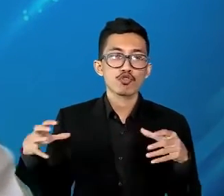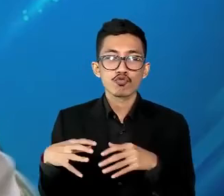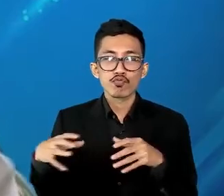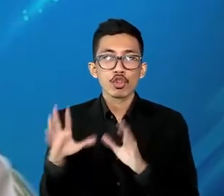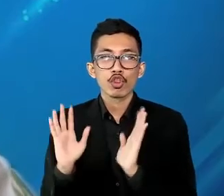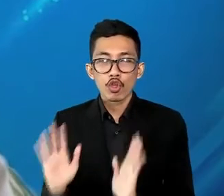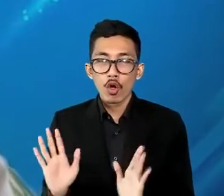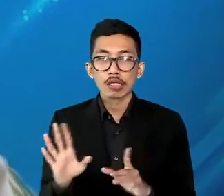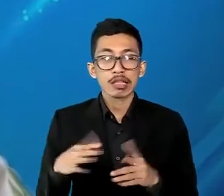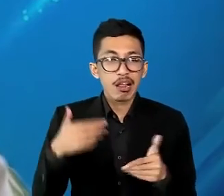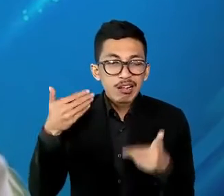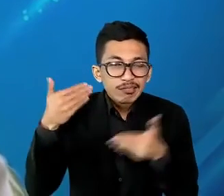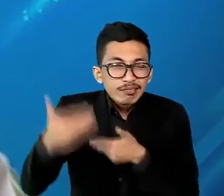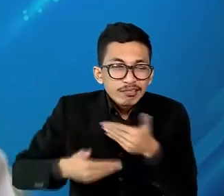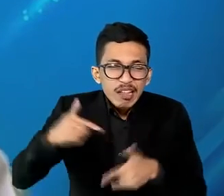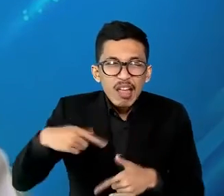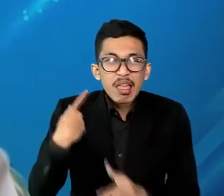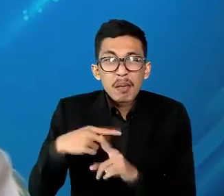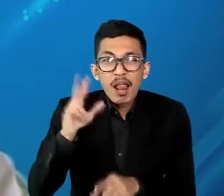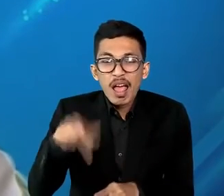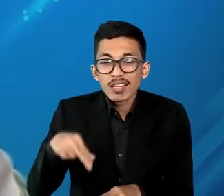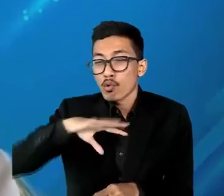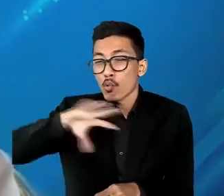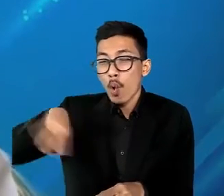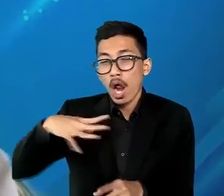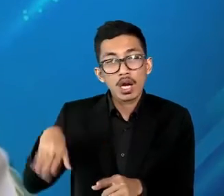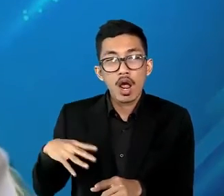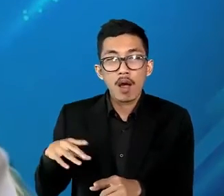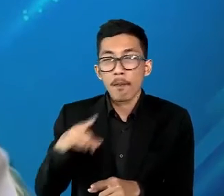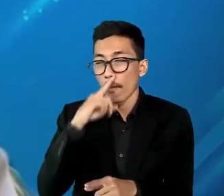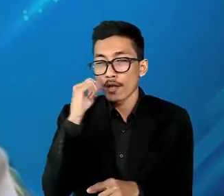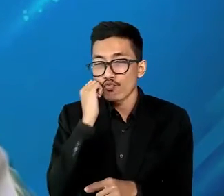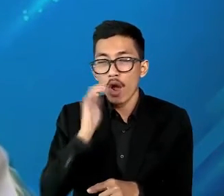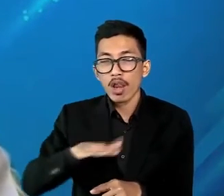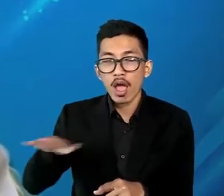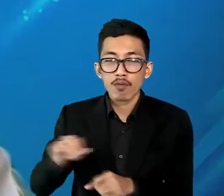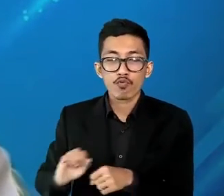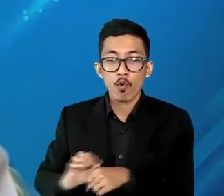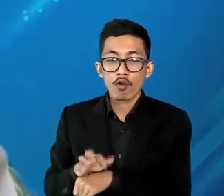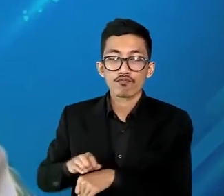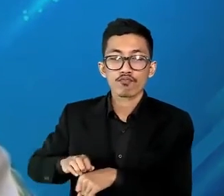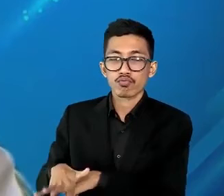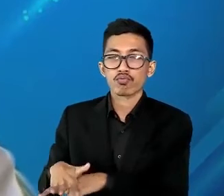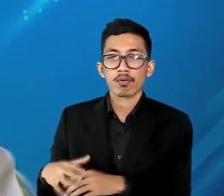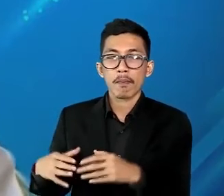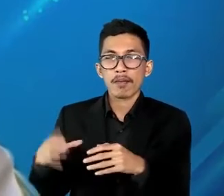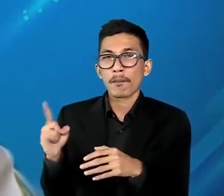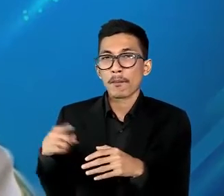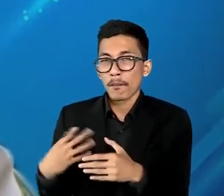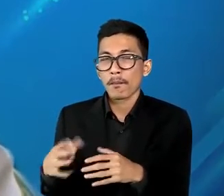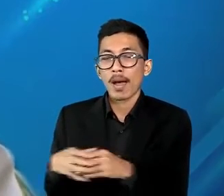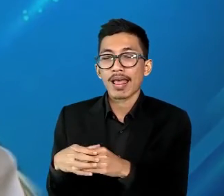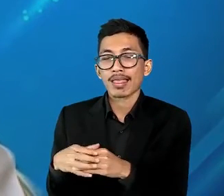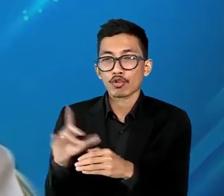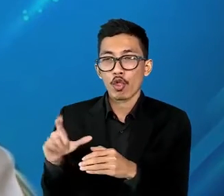klasternya jadi klaster keluarga. Kenapa? Karena tempatnya sangat padat. Dengan kepadatan itu, kalau ada satu orang